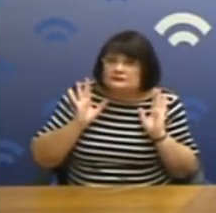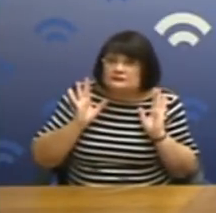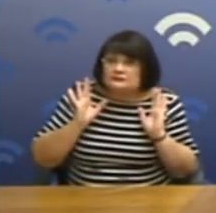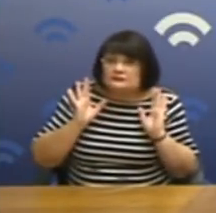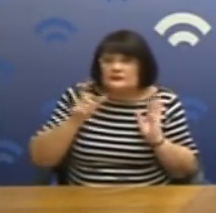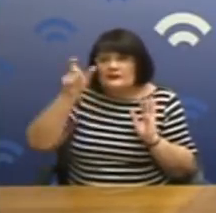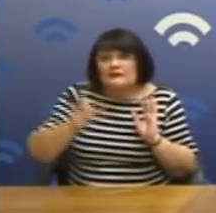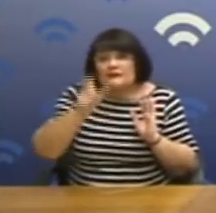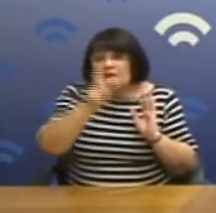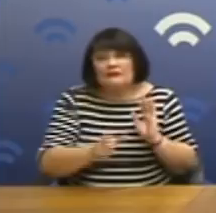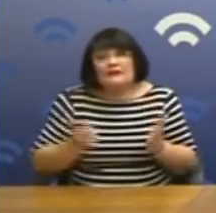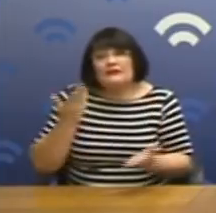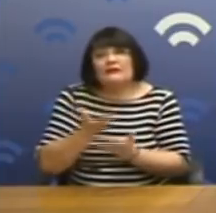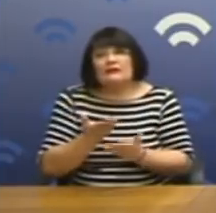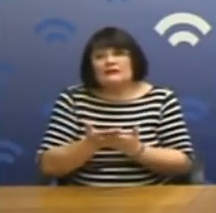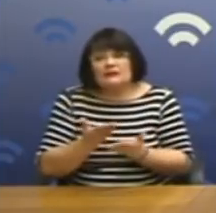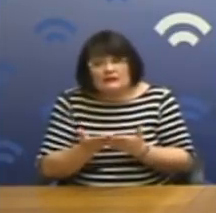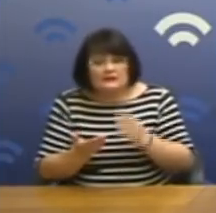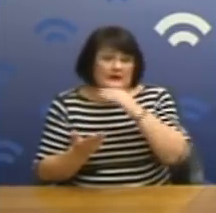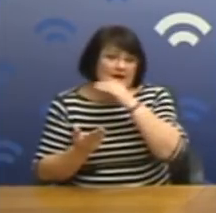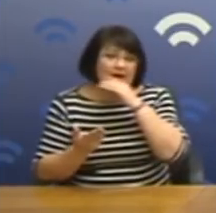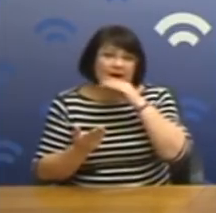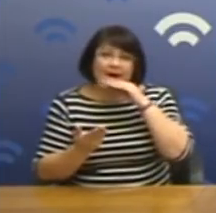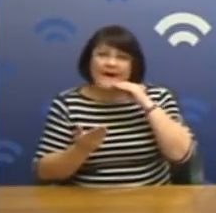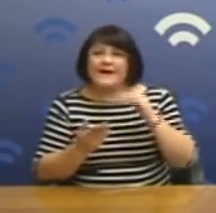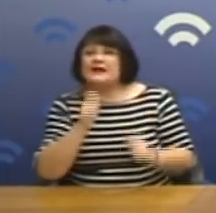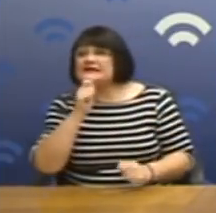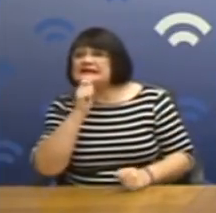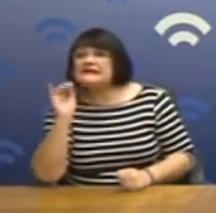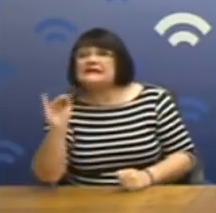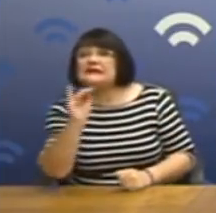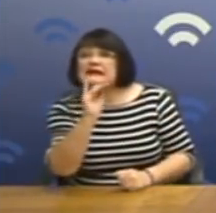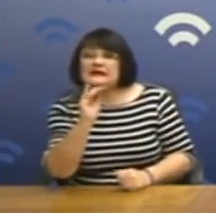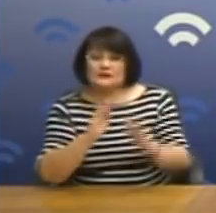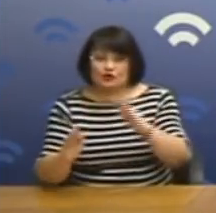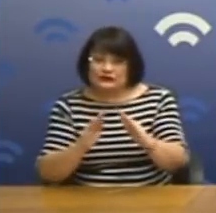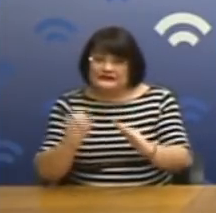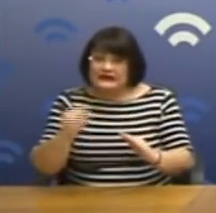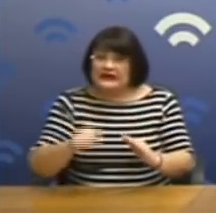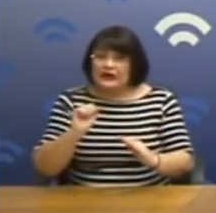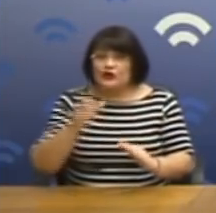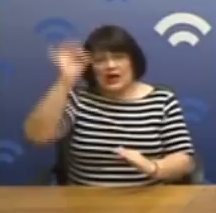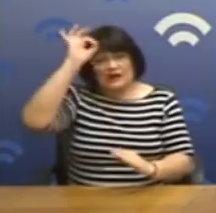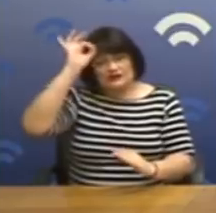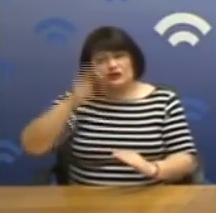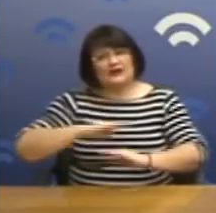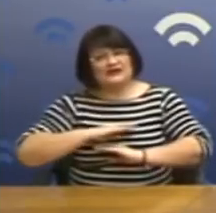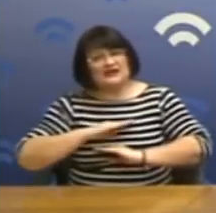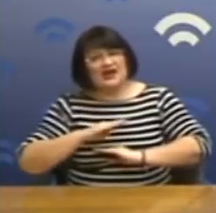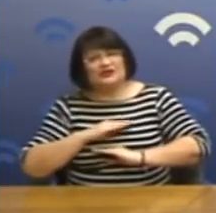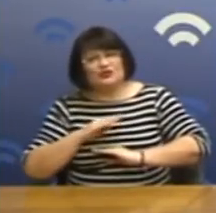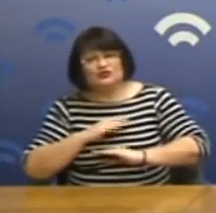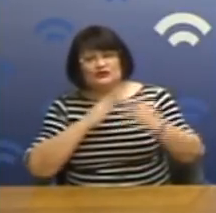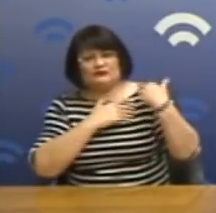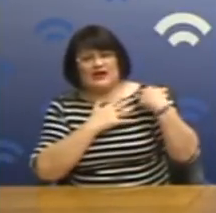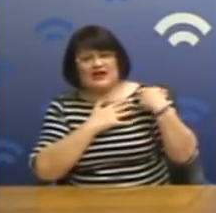αιτουμένων, όπως καταγραφή των αιτημάτων ασύλου, να παίρνουν συνεντεύξεις από τους αιτούντες κλπ. Η αστυνομία, ο στρατός, αρκεί να